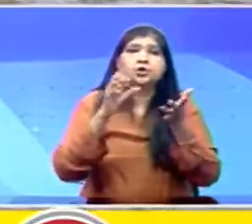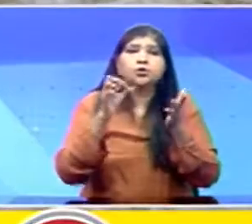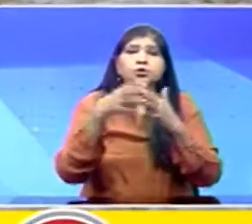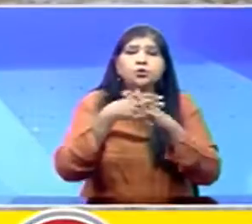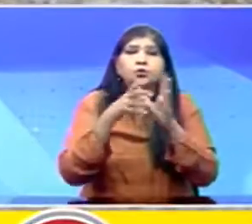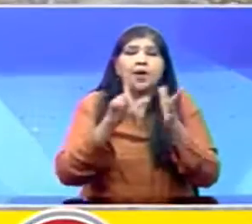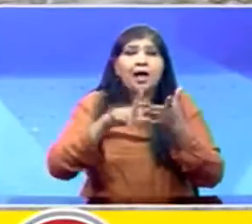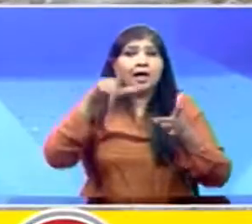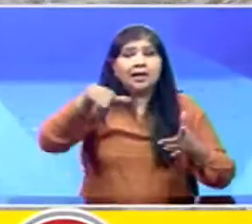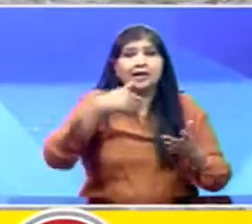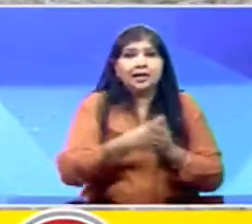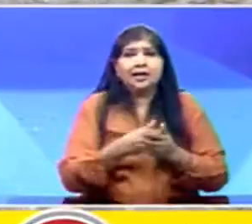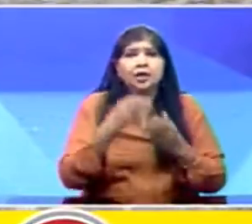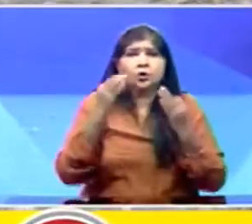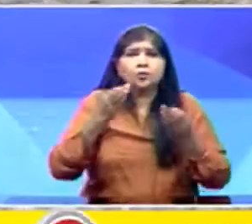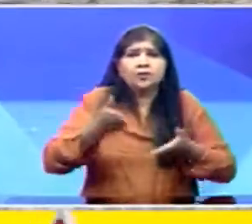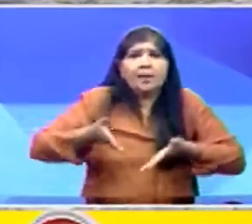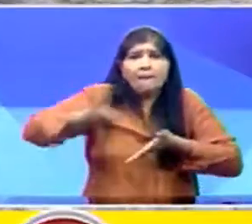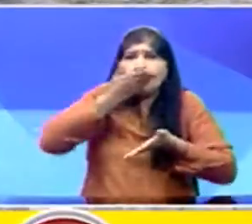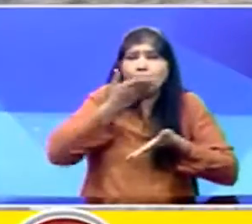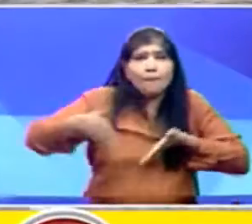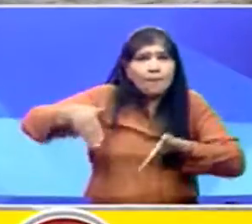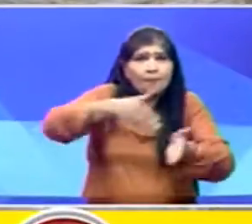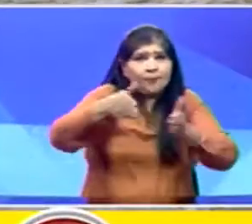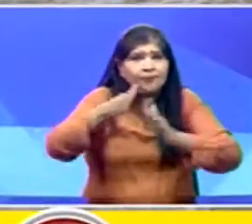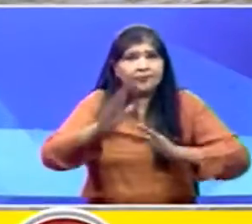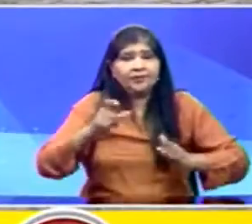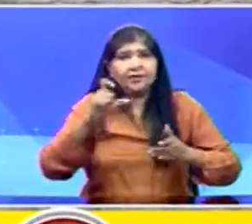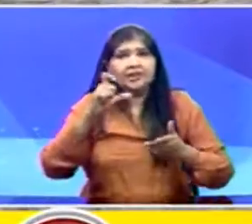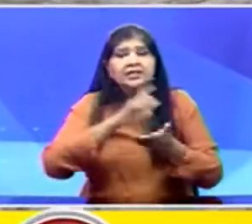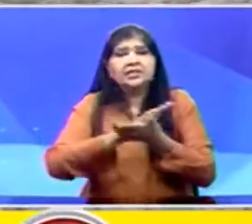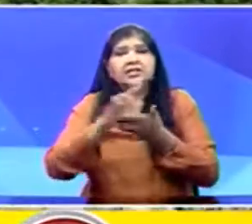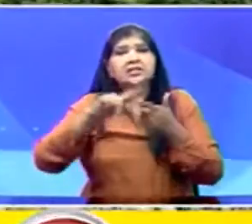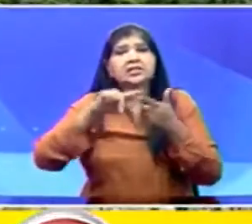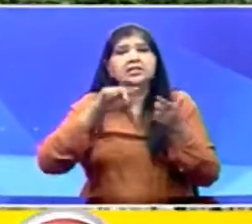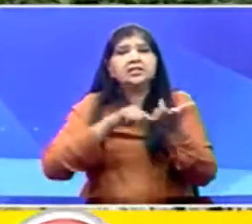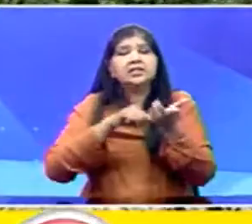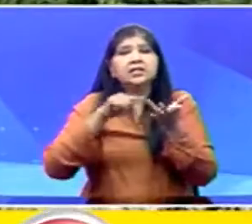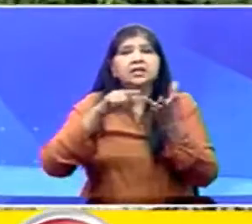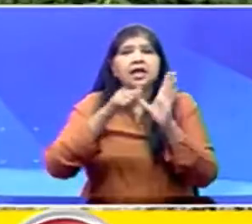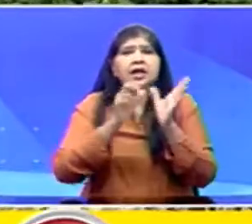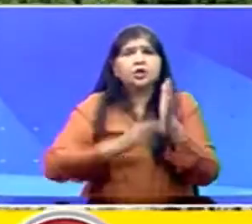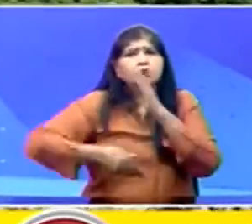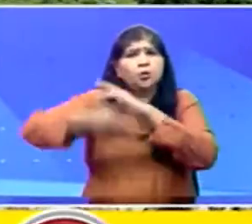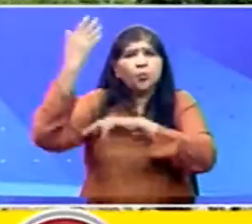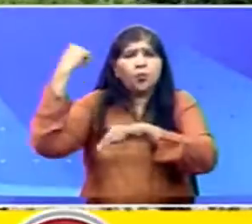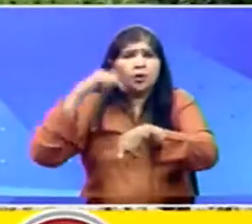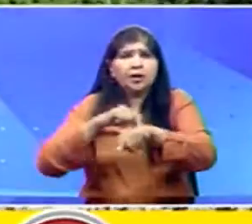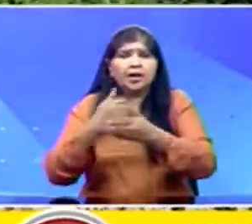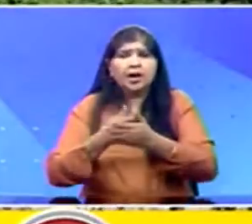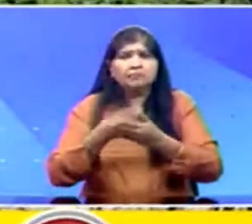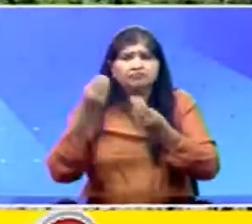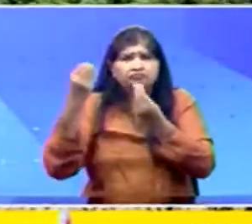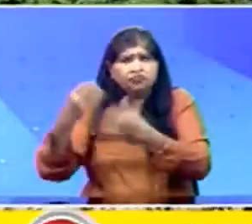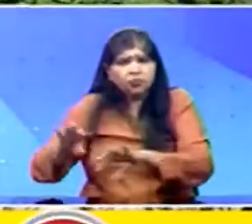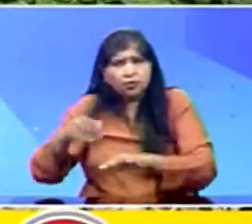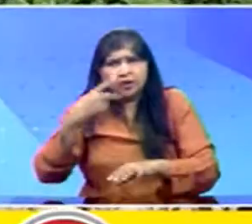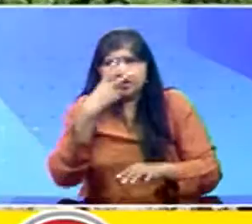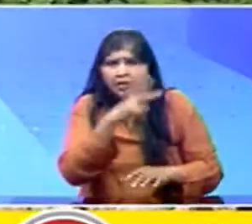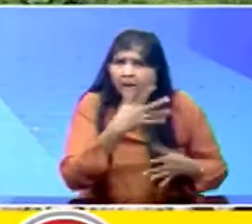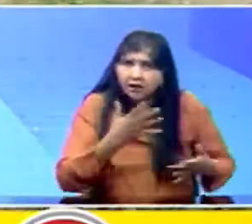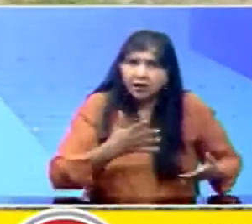आईजवाल माए एक खुबसरत नदी है चिटे लूई जो बरसों की उपिक्षा की चलते